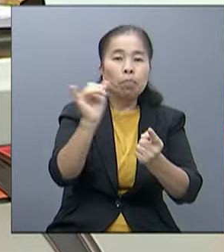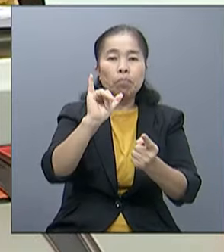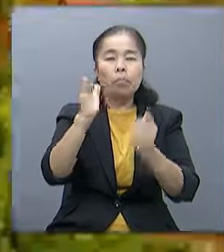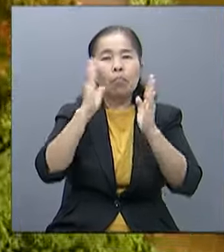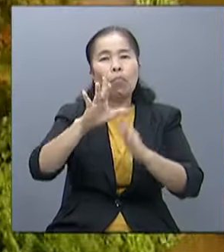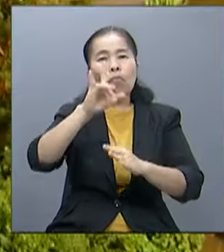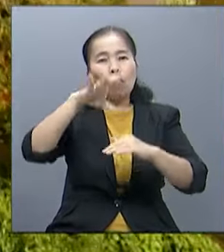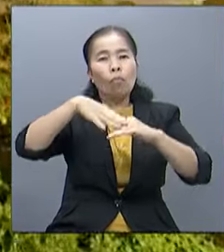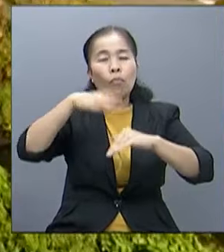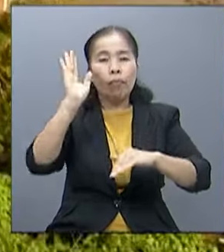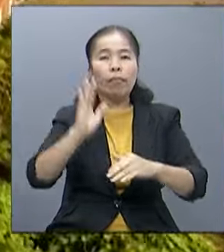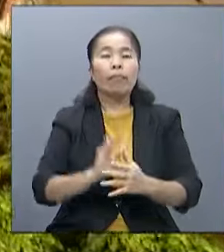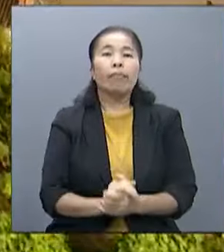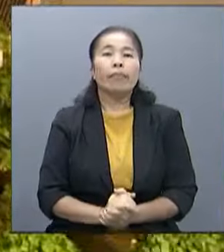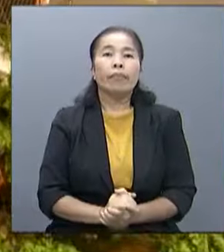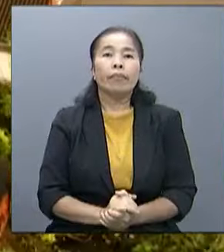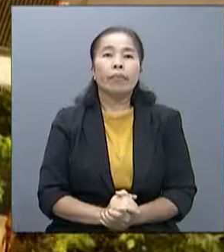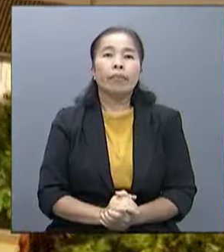ค่ะ